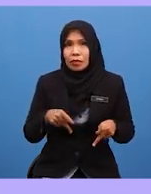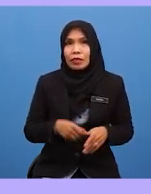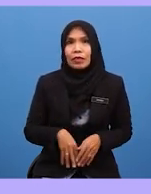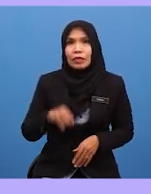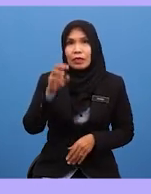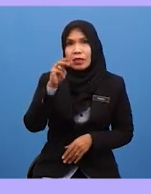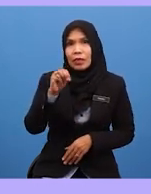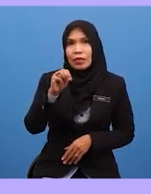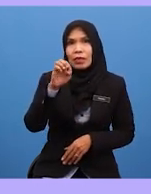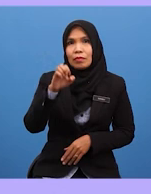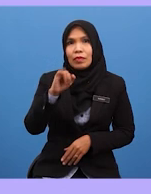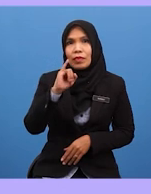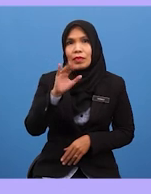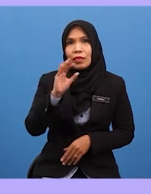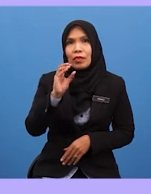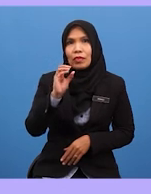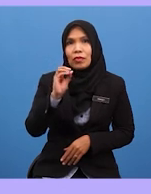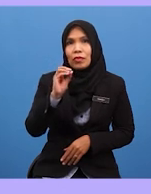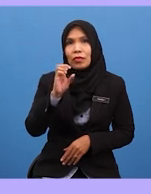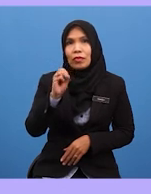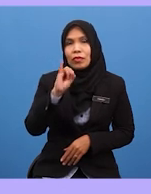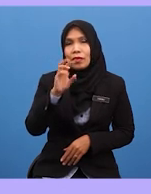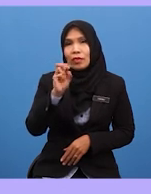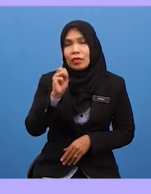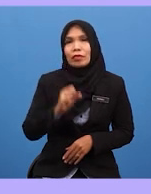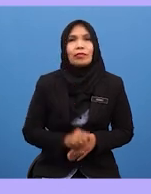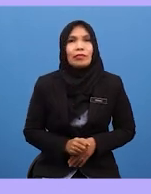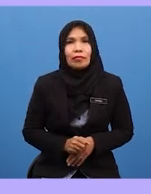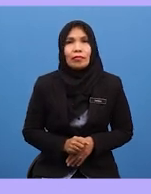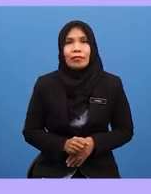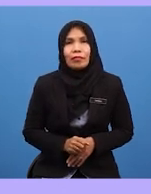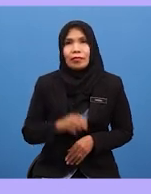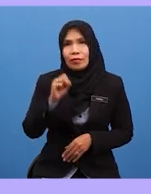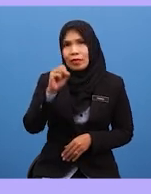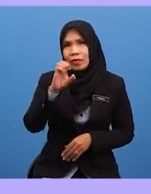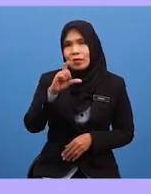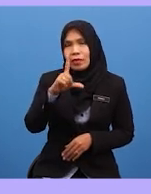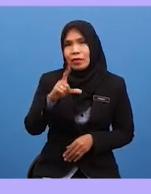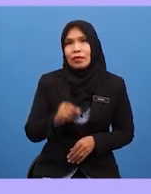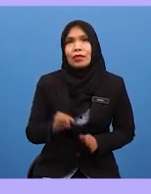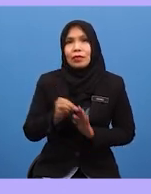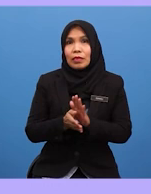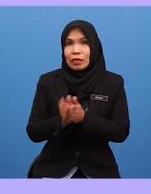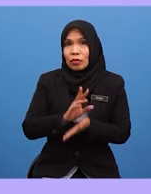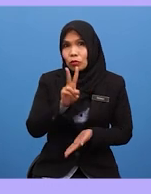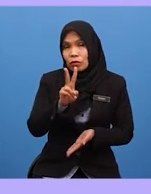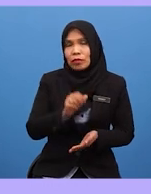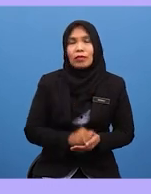sel membahagi menjadi dua sel yang seiras dengan induk.